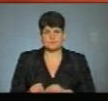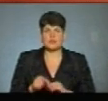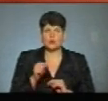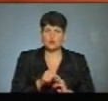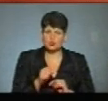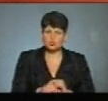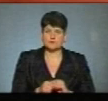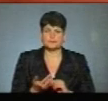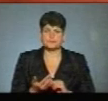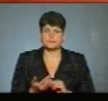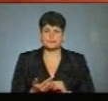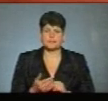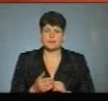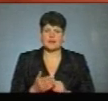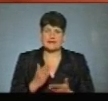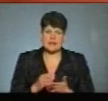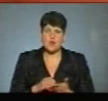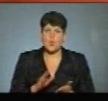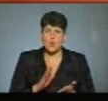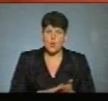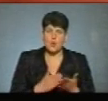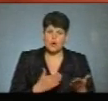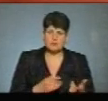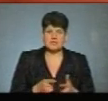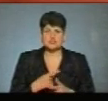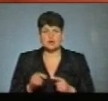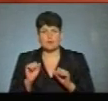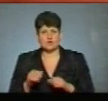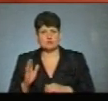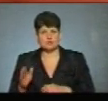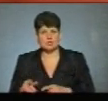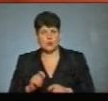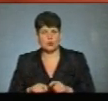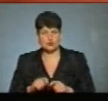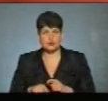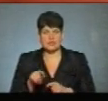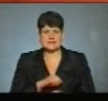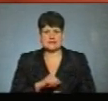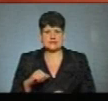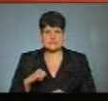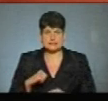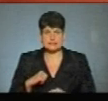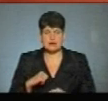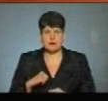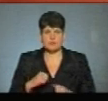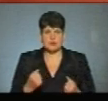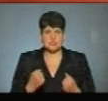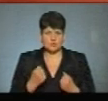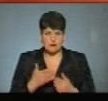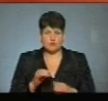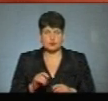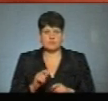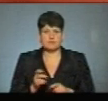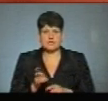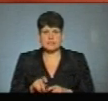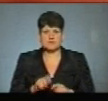кордону. Тут чи ведеться певний облік і чи може бути контроль їх самоізоляції? Тобто, чи можуть люди